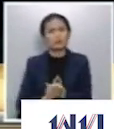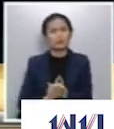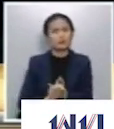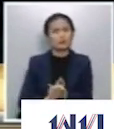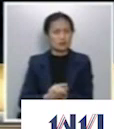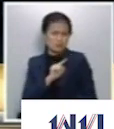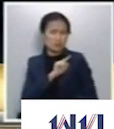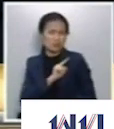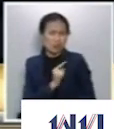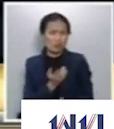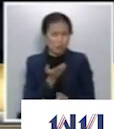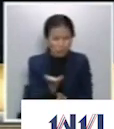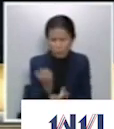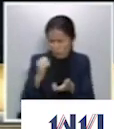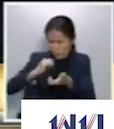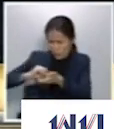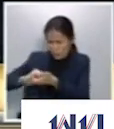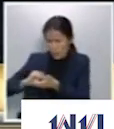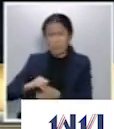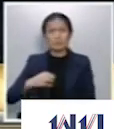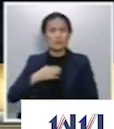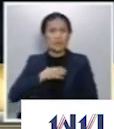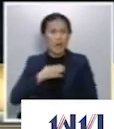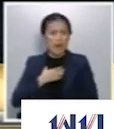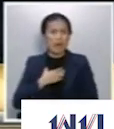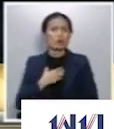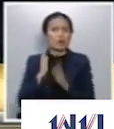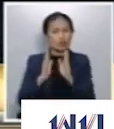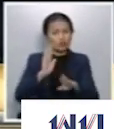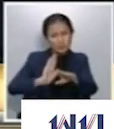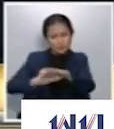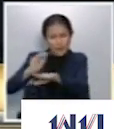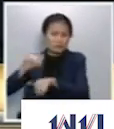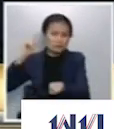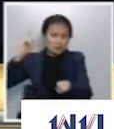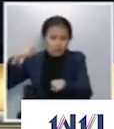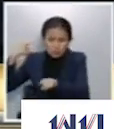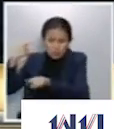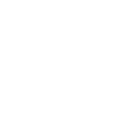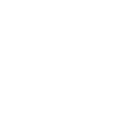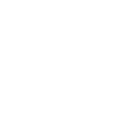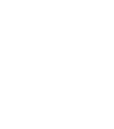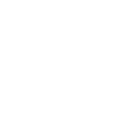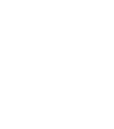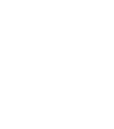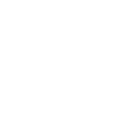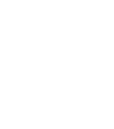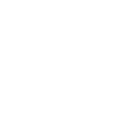บ้างเพื่อให้ปัญหาเหล่านี้มันลดลงไปและมันหมดไปค่ะท่านประธาน